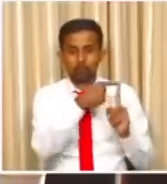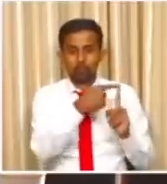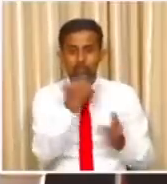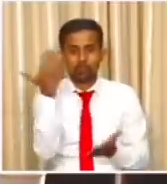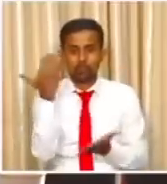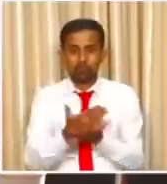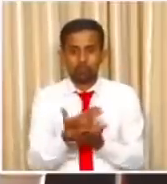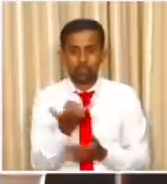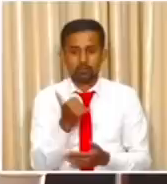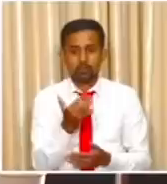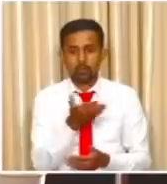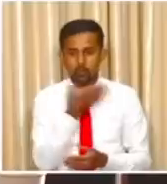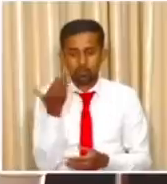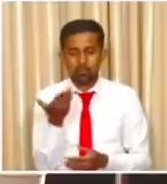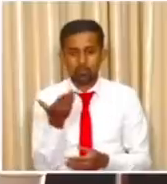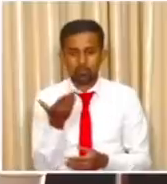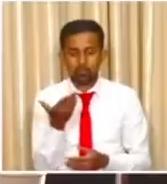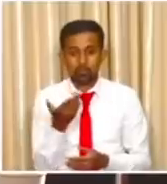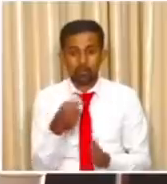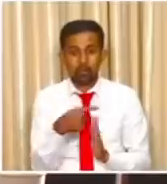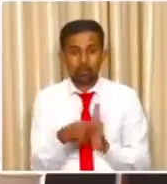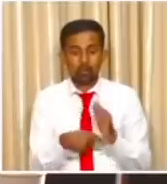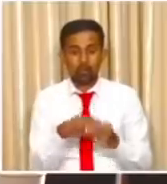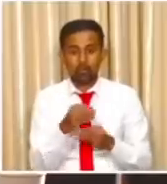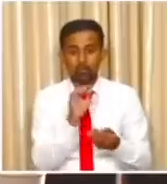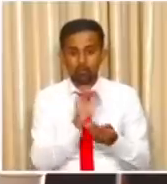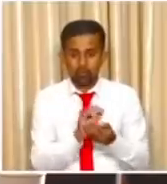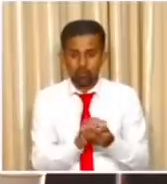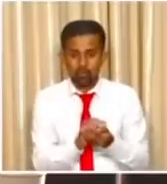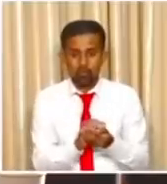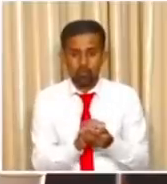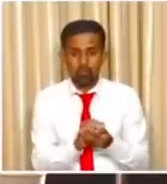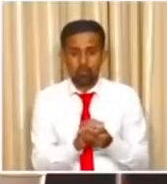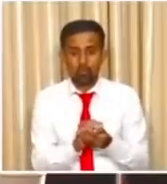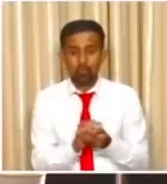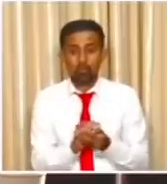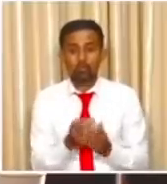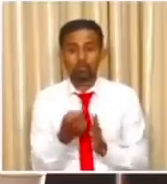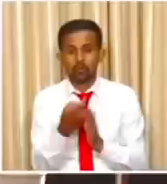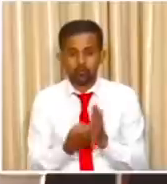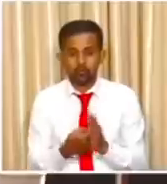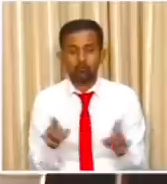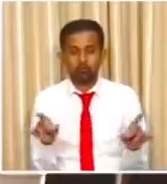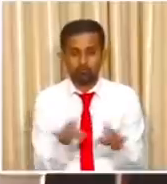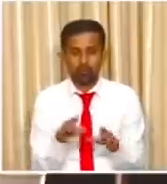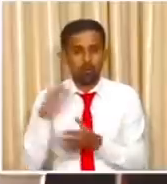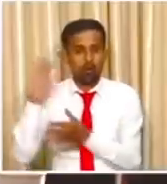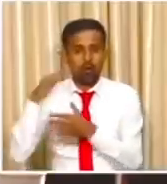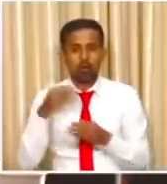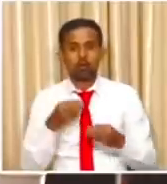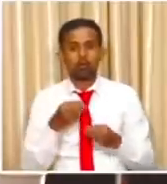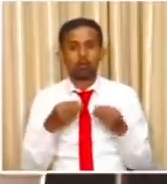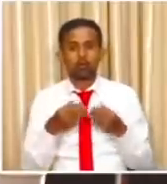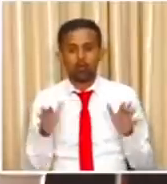හිටීමේ අනතුරකට මුහුණ දෙනවා. ඒ නිසා ඒ දේශීය කර්මාන්ත කරවන ආරක්ෂා කර ගැනීම ප්‍රතිපාදන සහිතව තමයි ආනයන වෙළඳපොළ විවෘත